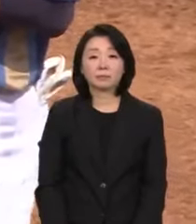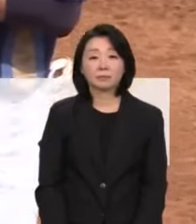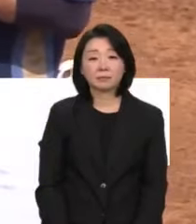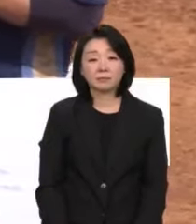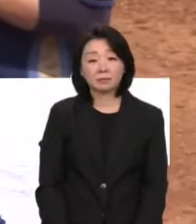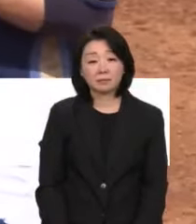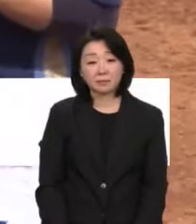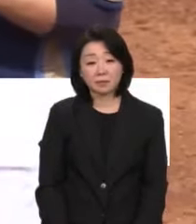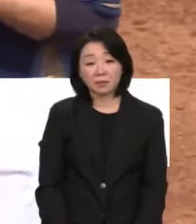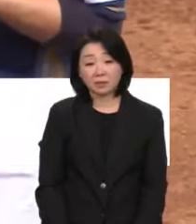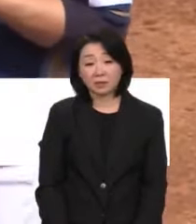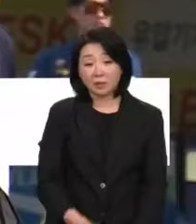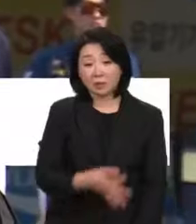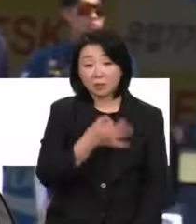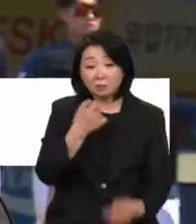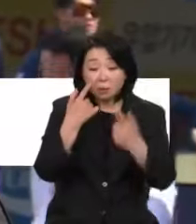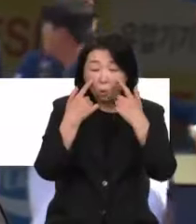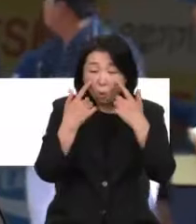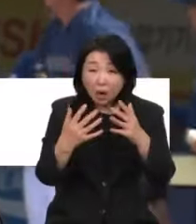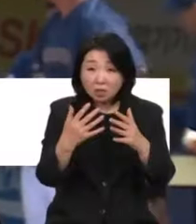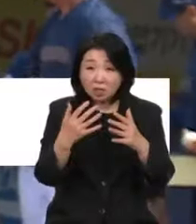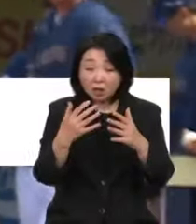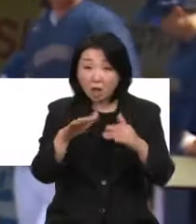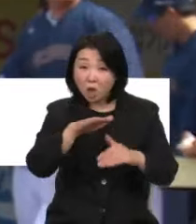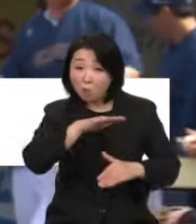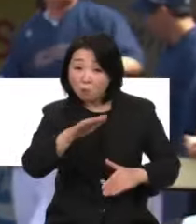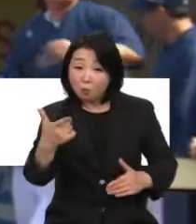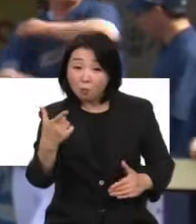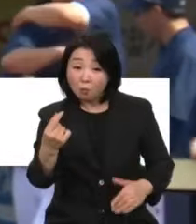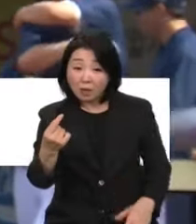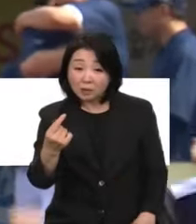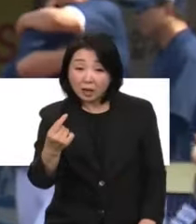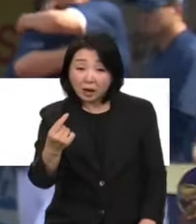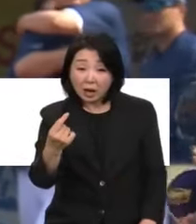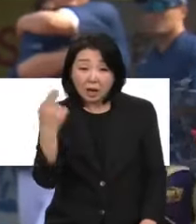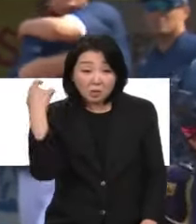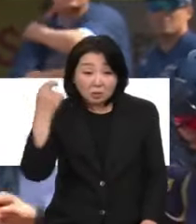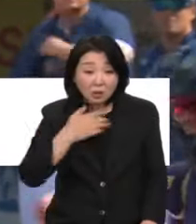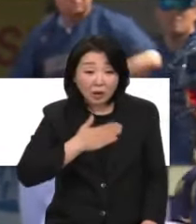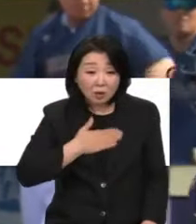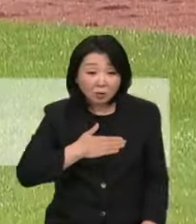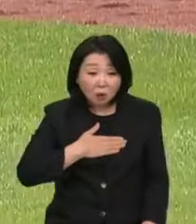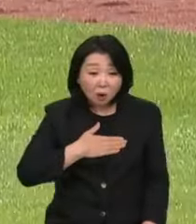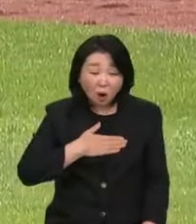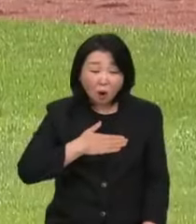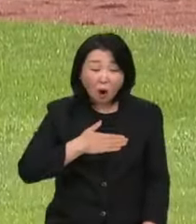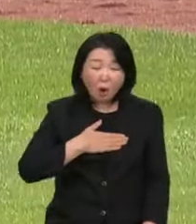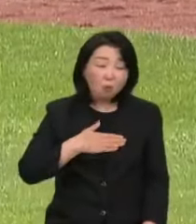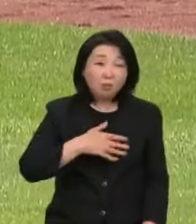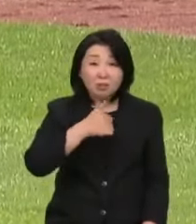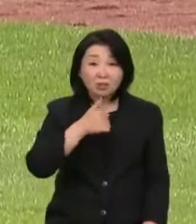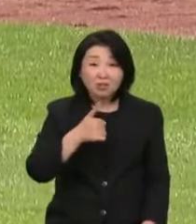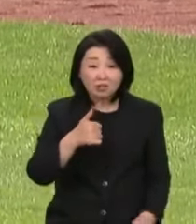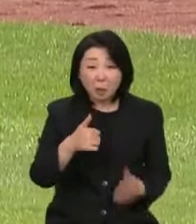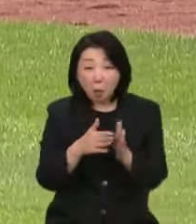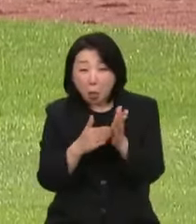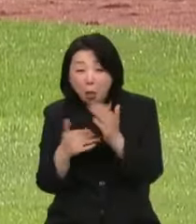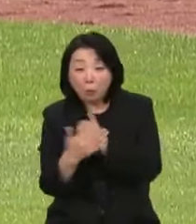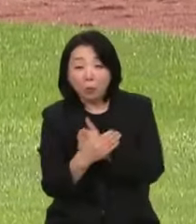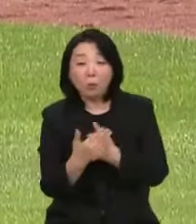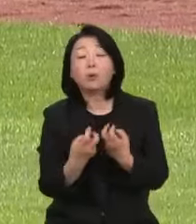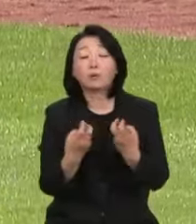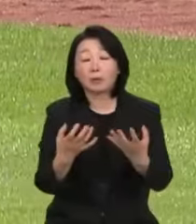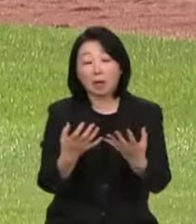음성은 분명히 볼로 인식했다고 들으세요. 아셔도 이거는 우리가 빠진 국민이 그거밖에 없는 거예요. 심판진이 몰래 나누던